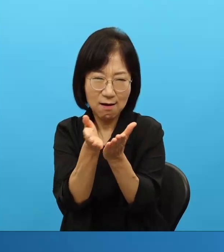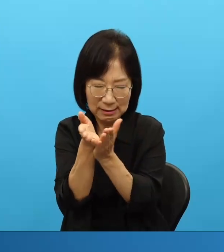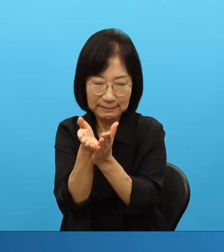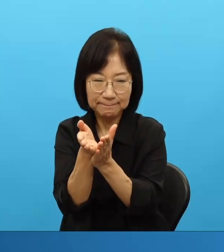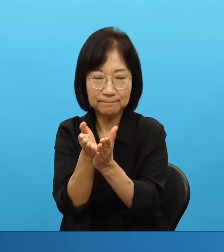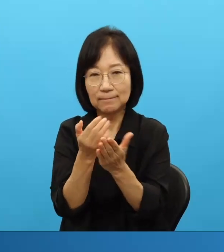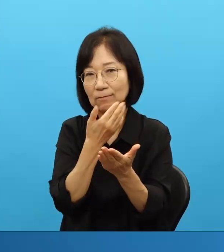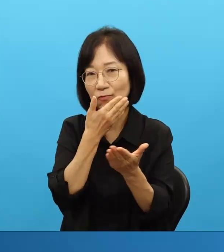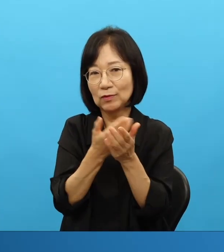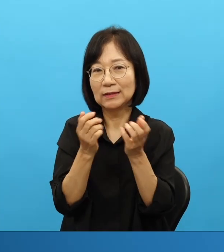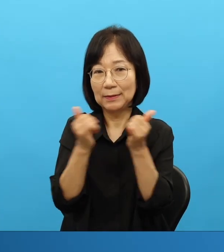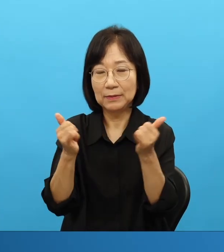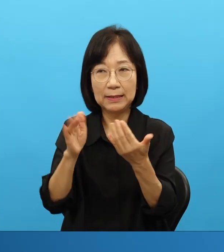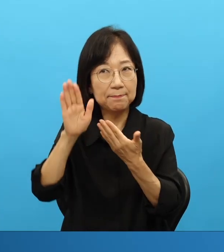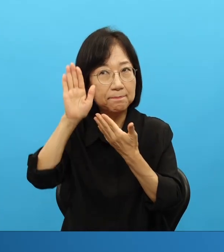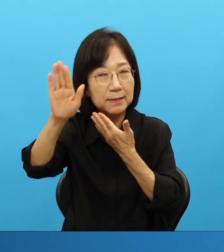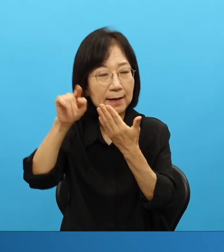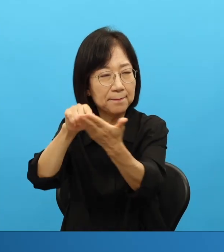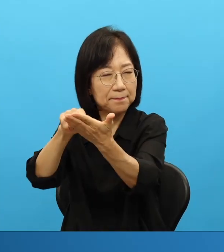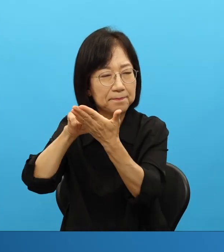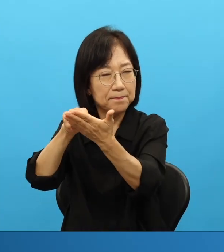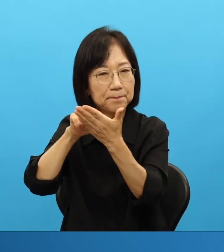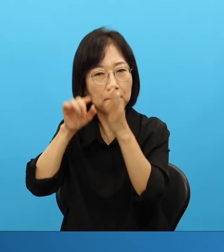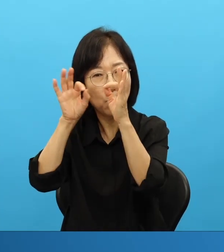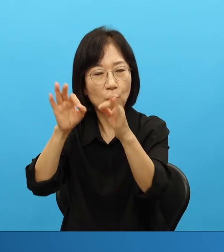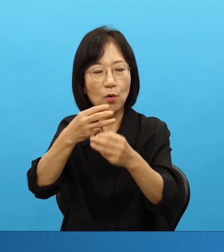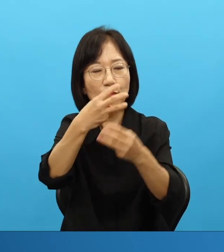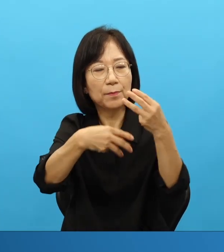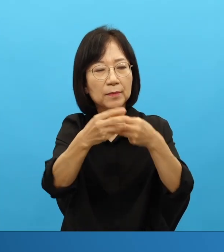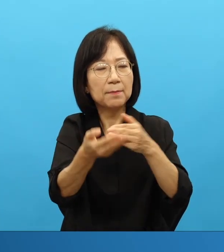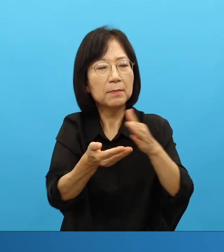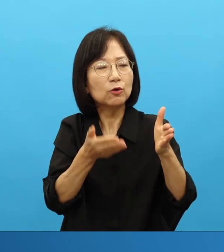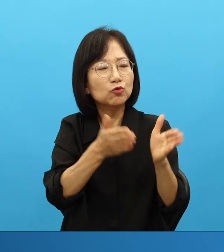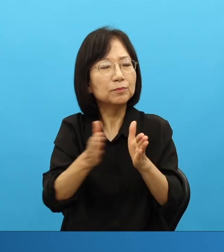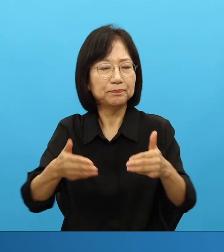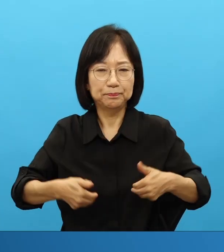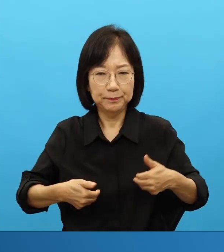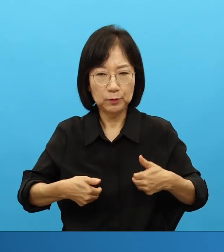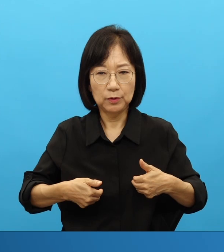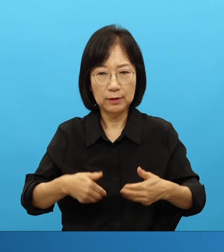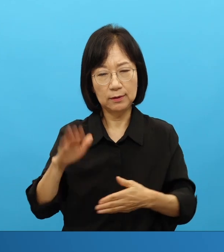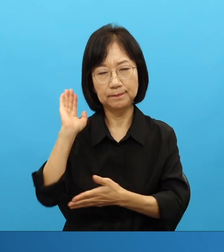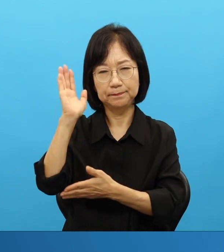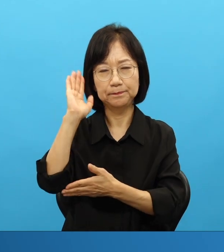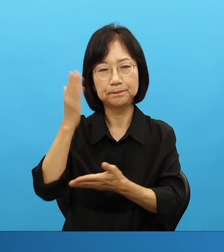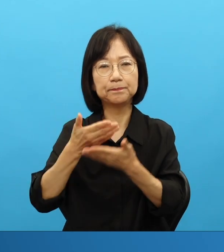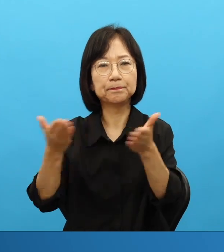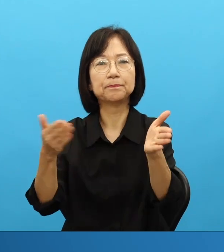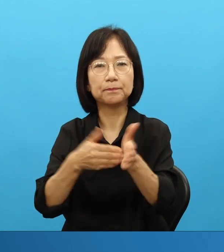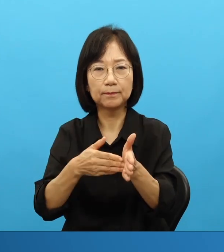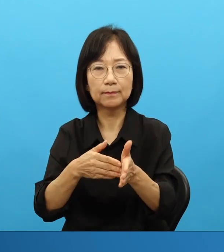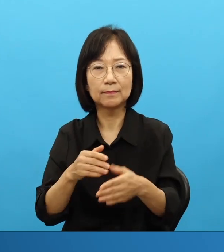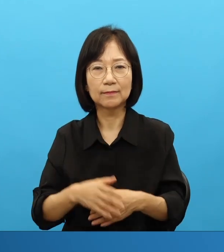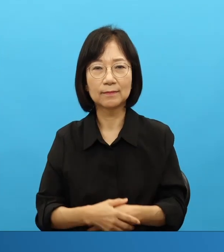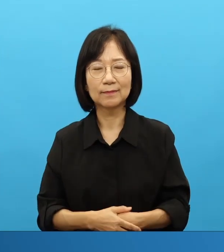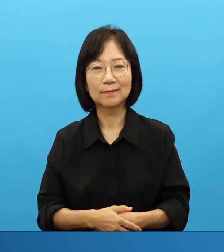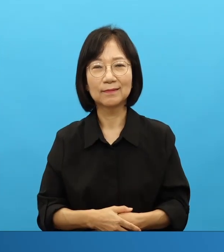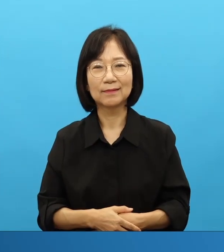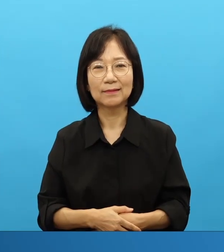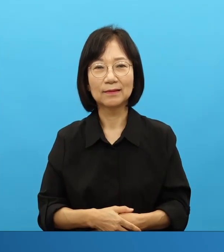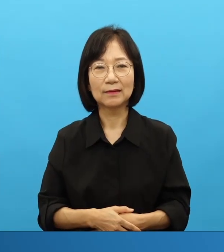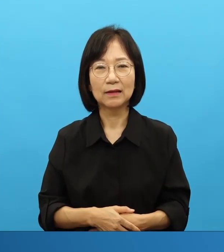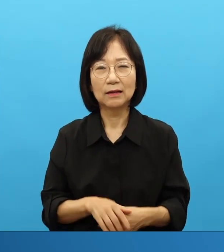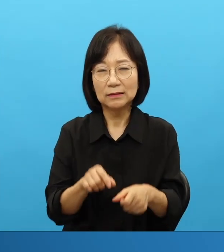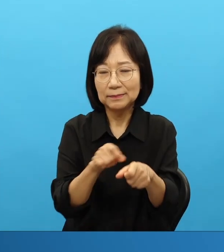미래 시대를 미리 보고 렘넌트들이 준비해야 할 것에 대해 소통하는 시간을 가졌습니다. 특히